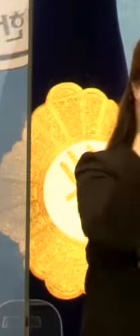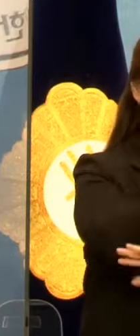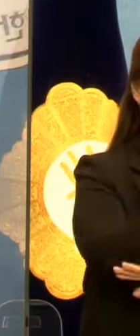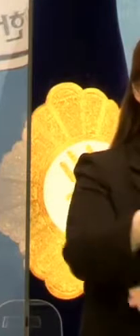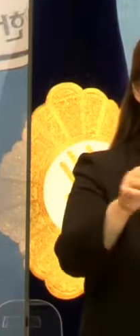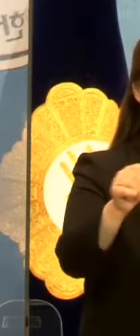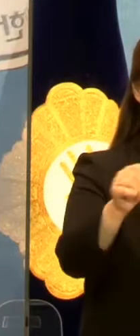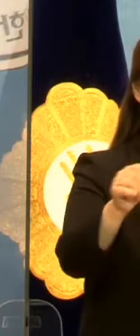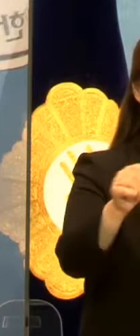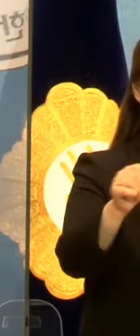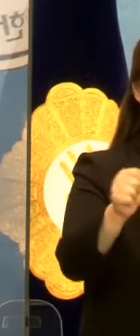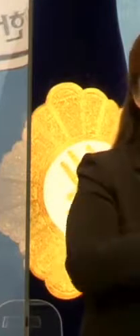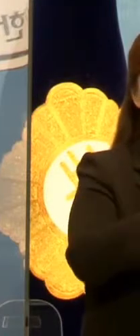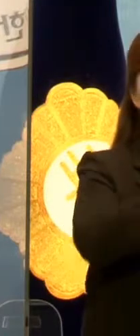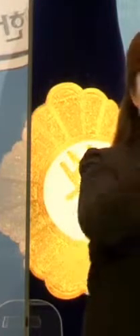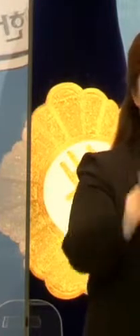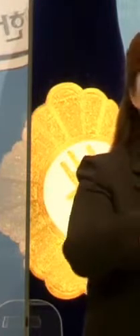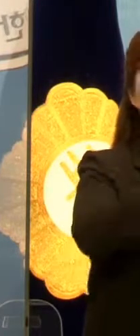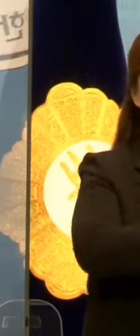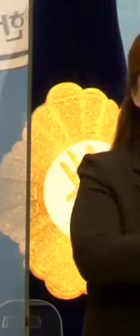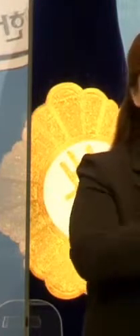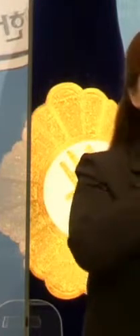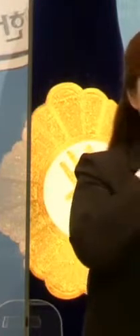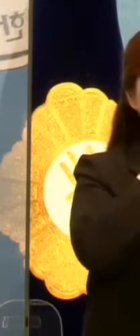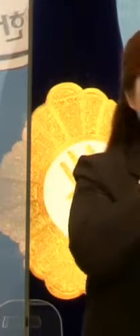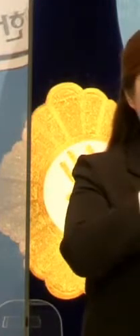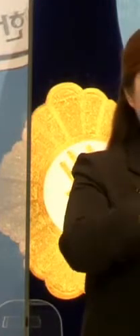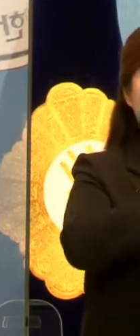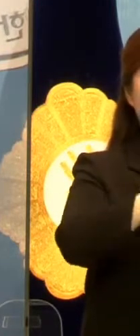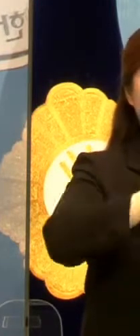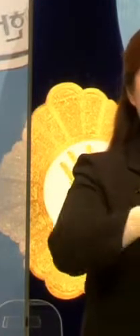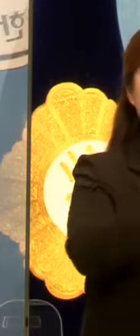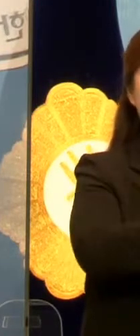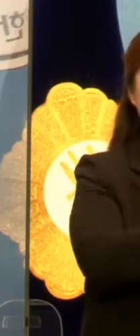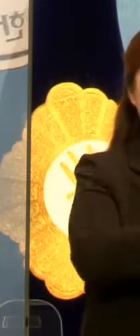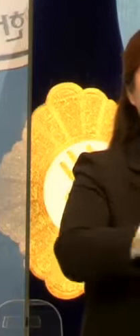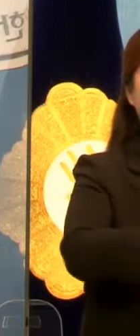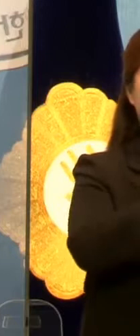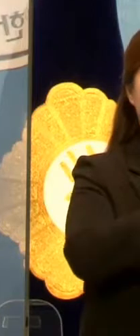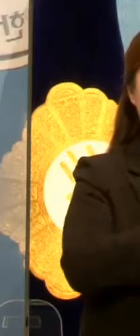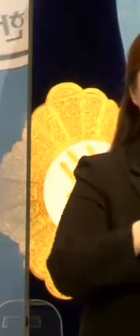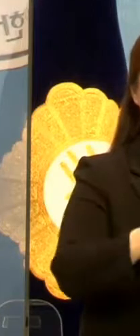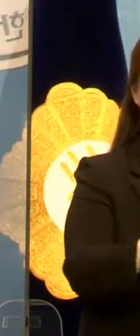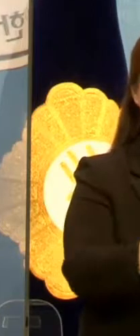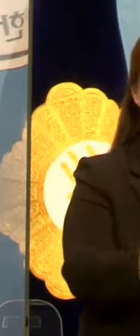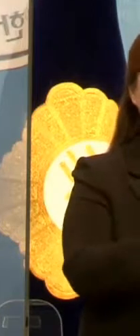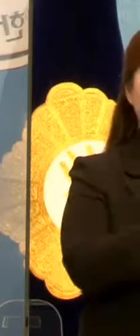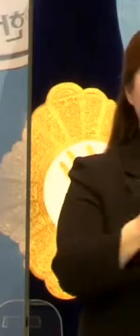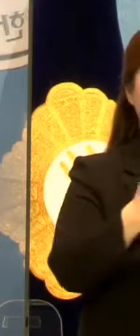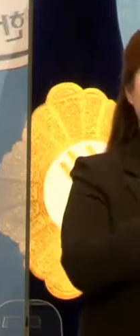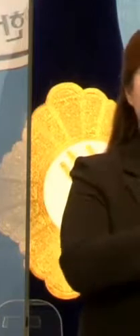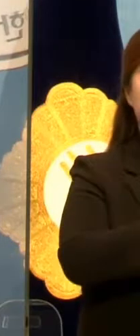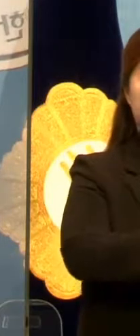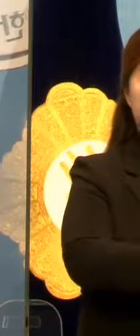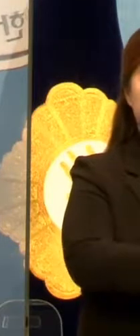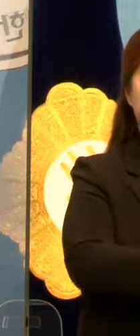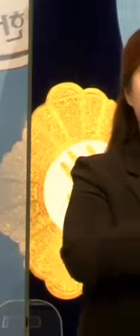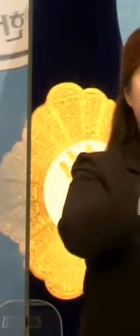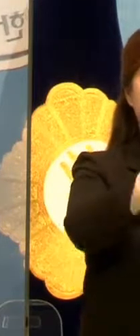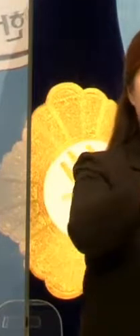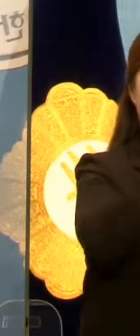청년들이 겪는 사회 문제들이 실질적인 정책과 입법을 통해 해결될 수 있도록 여러 장치를 마련하겠습니다 먼저